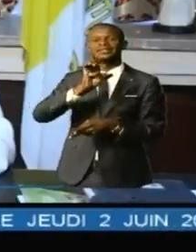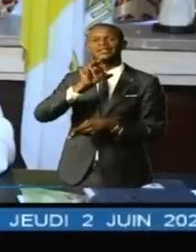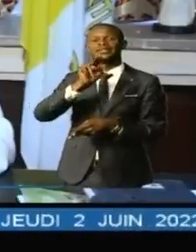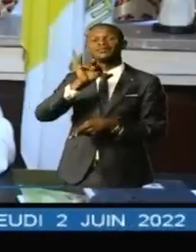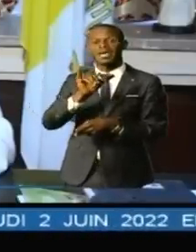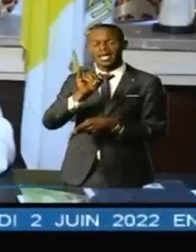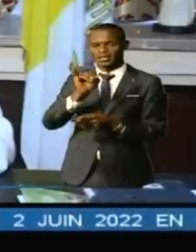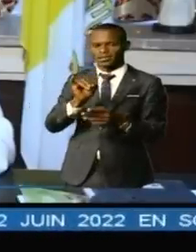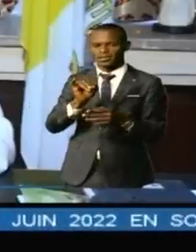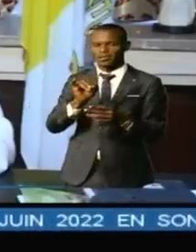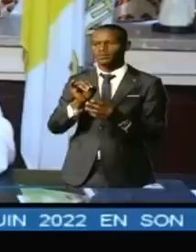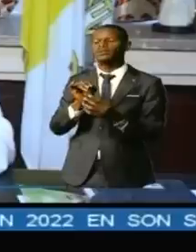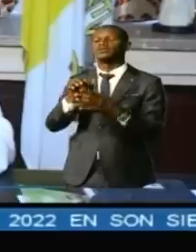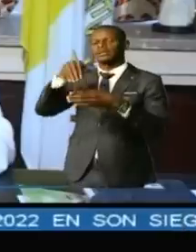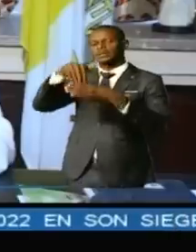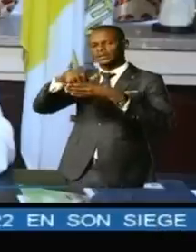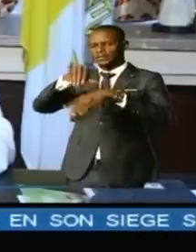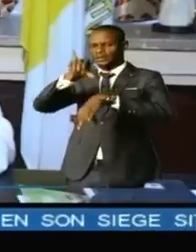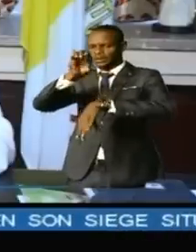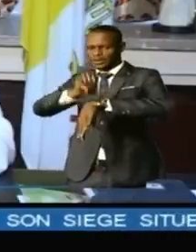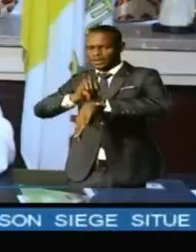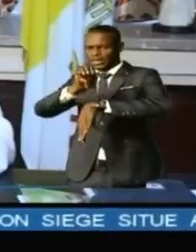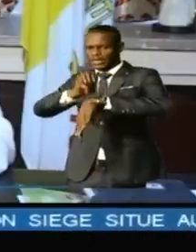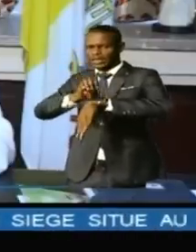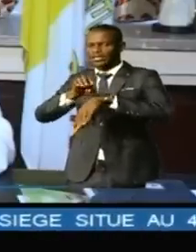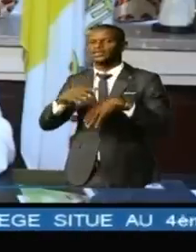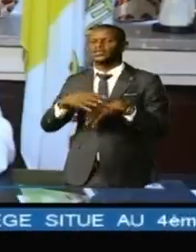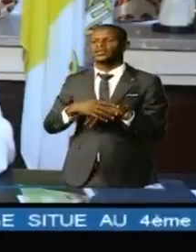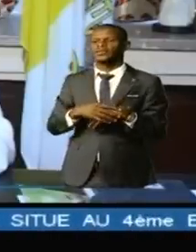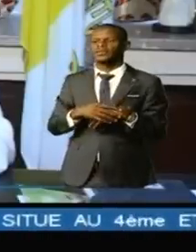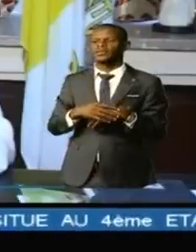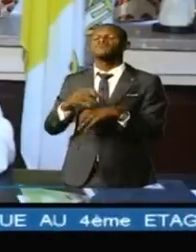de Goma. Discours de Saint-Père.